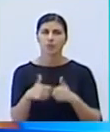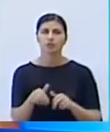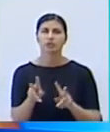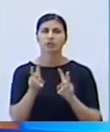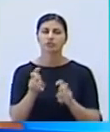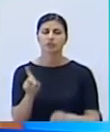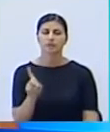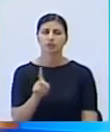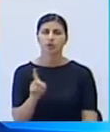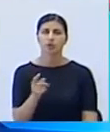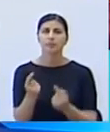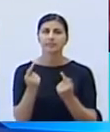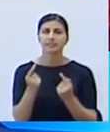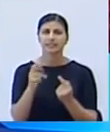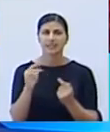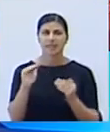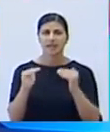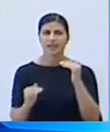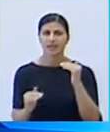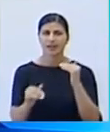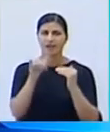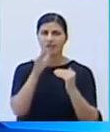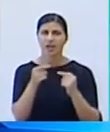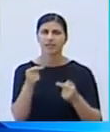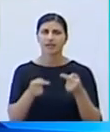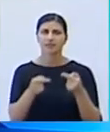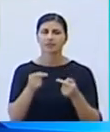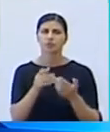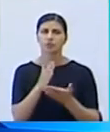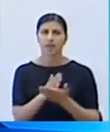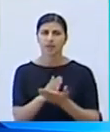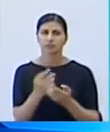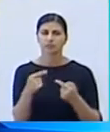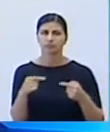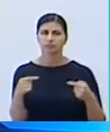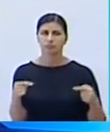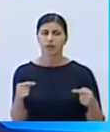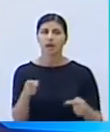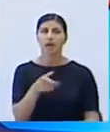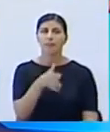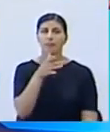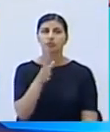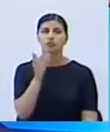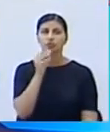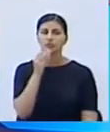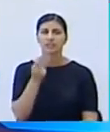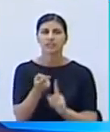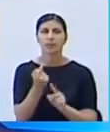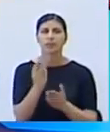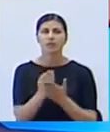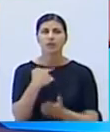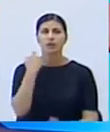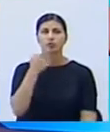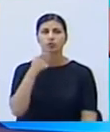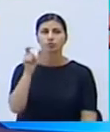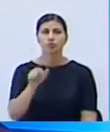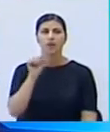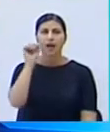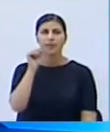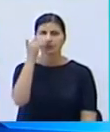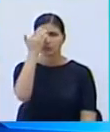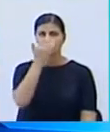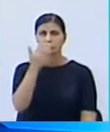ნიშნავს იმას, რომ დიდი და პატარა ერთმანეთთან დაპირისპირებულია და ასე შემდეგ, მაშინ როდესაც ამოვარდნილია როგორც სუბიექტი აფხაზეთის